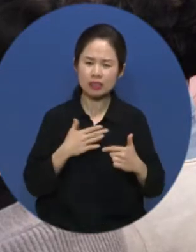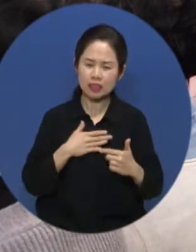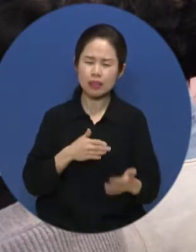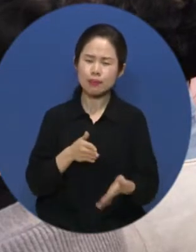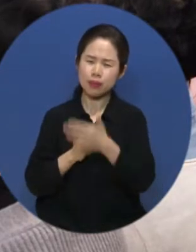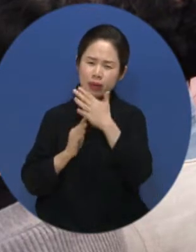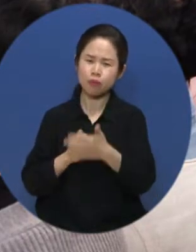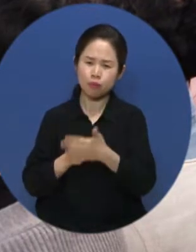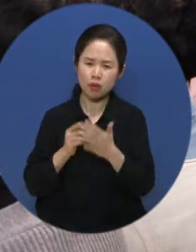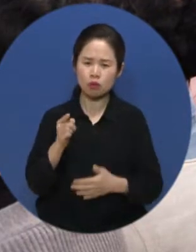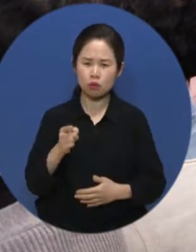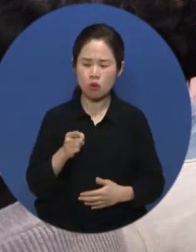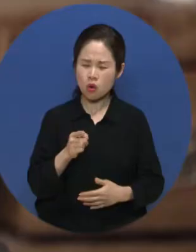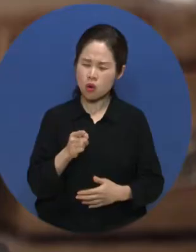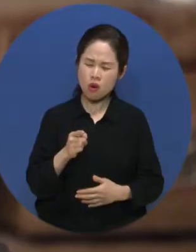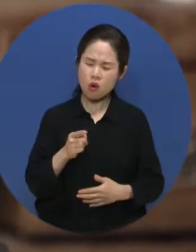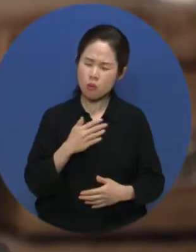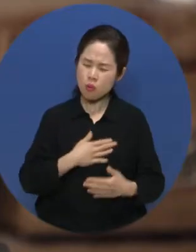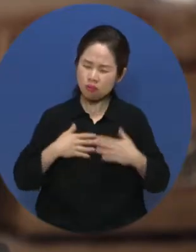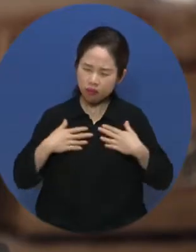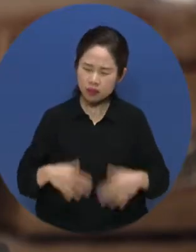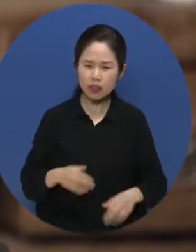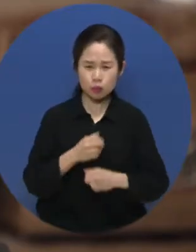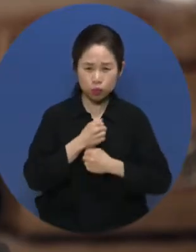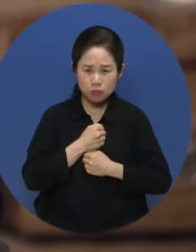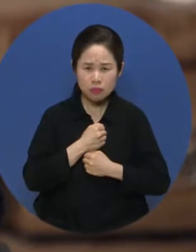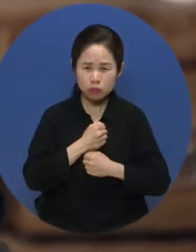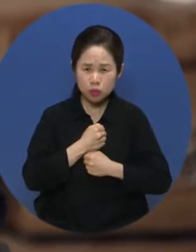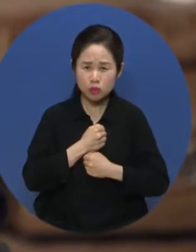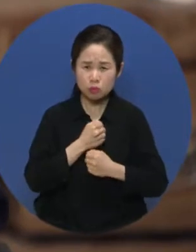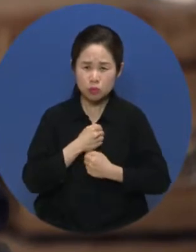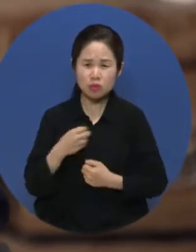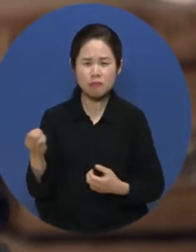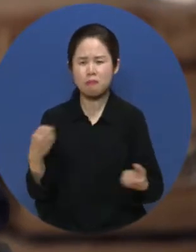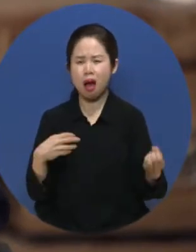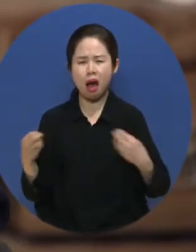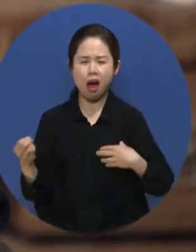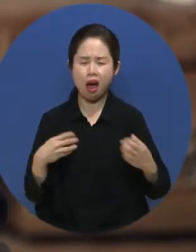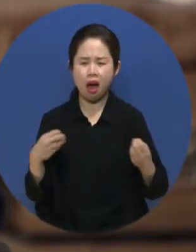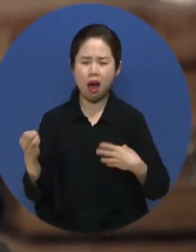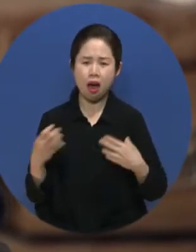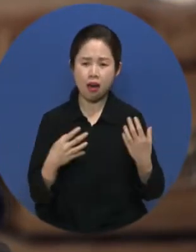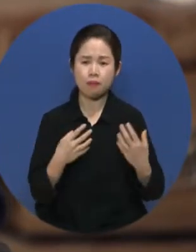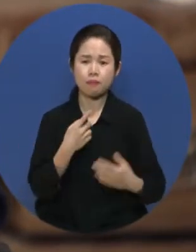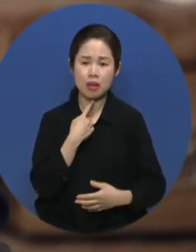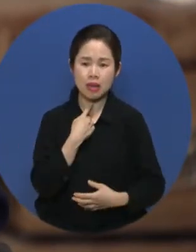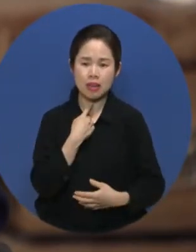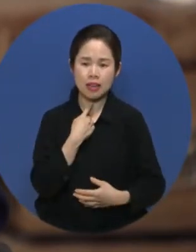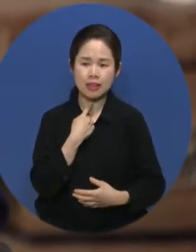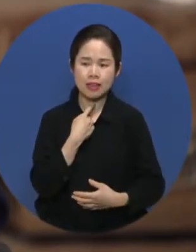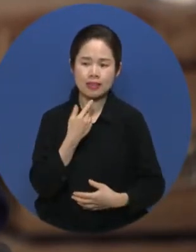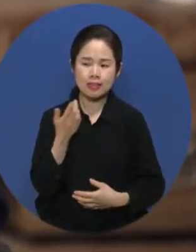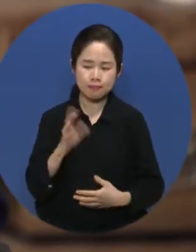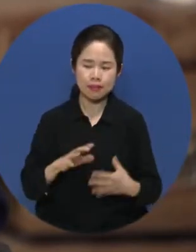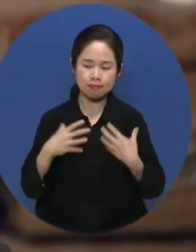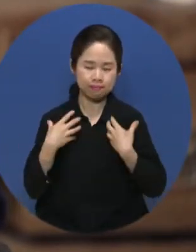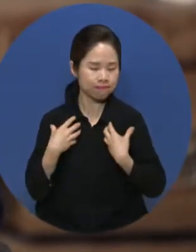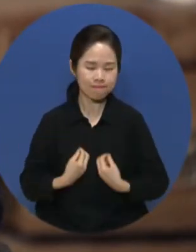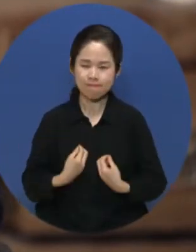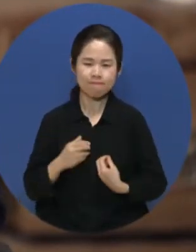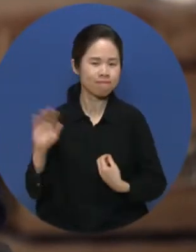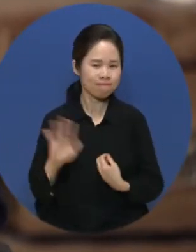약하니까 조심해야 된다라는 사회에 계속된 억압이 있었는데도 불구하고 제가 한 번 더 생각을 더해서